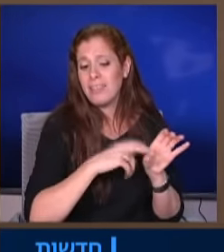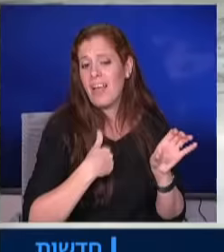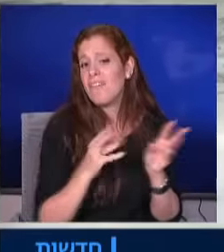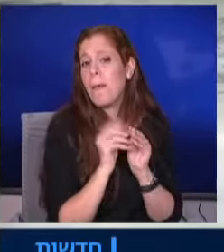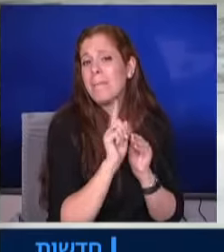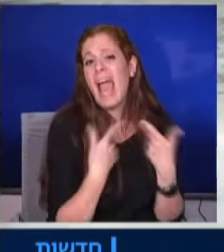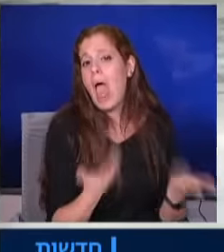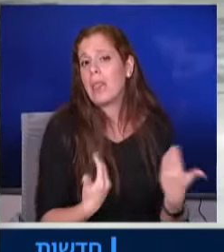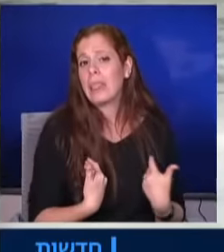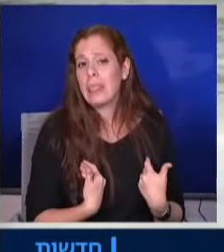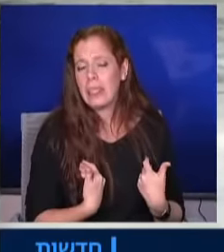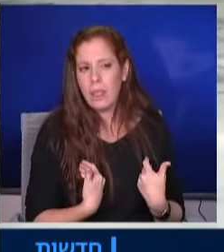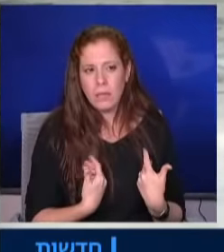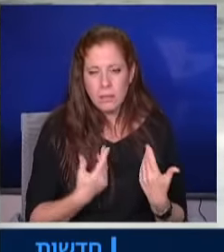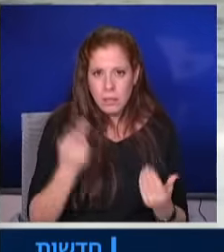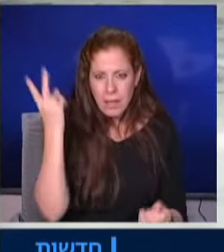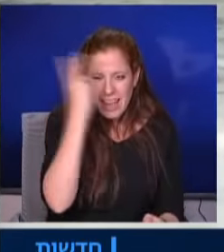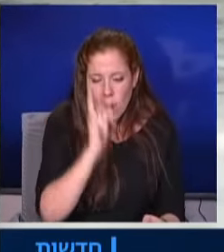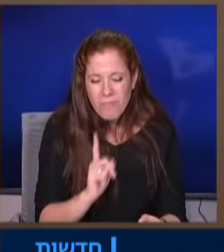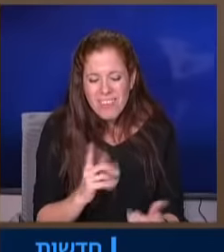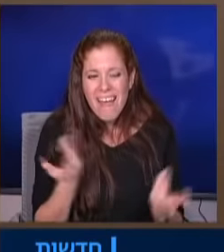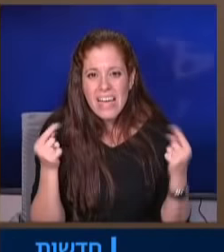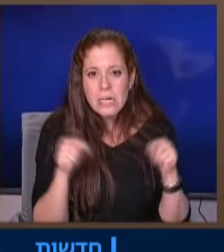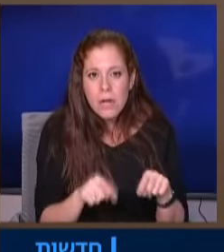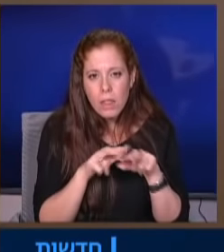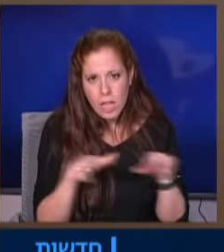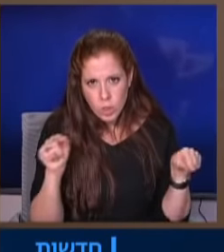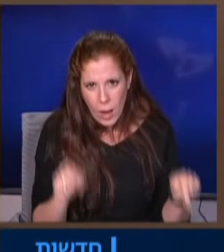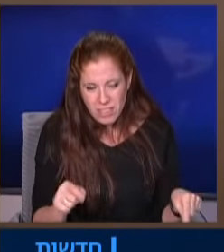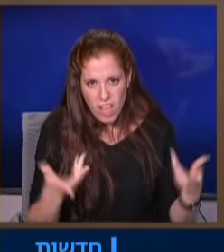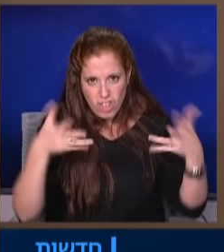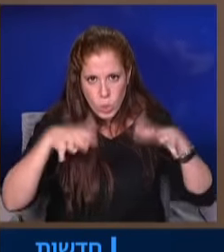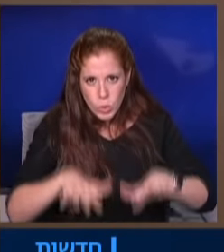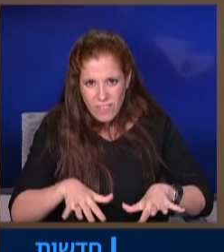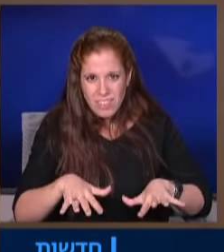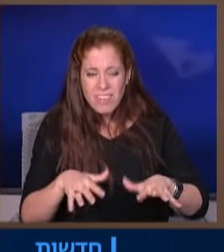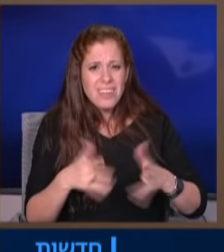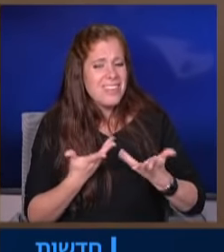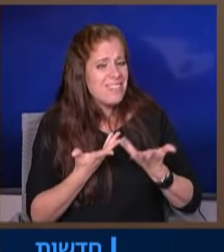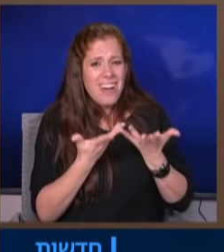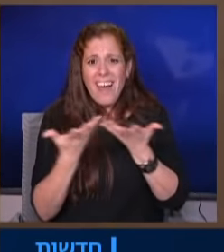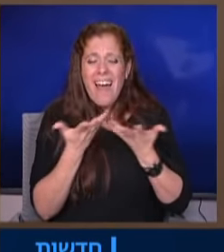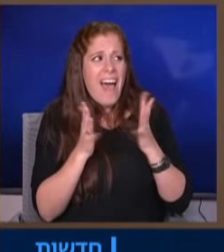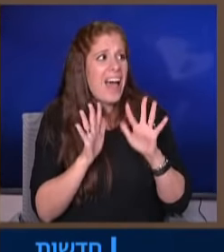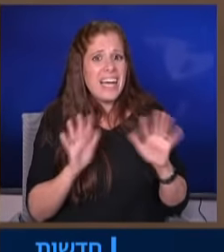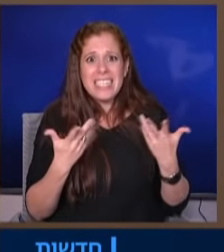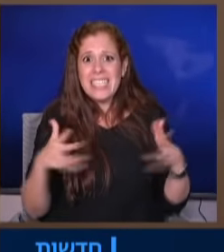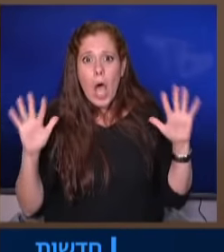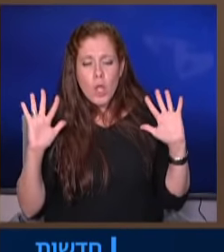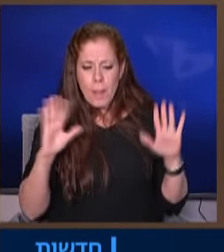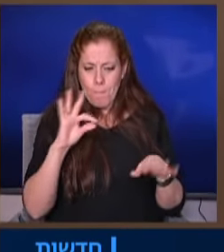לנסוע. אני לא מבינה איך הגעתי לסיטואציה הזאת, שאני יושבת חסרת אונים לחלוטין מול רופא